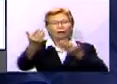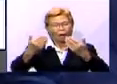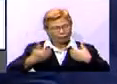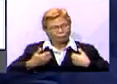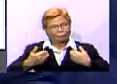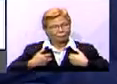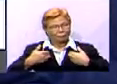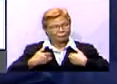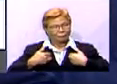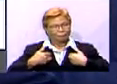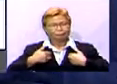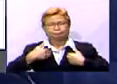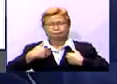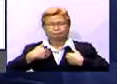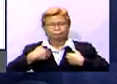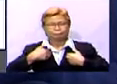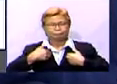mengadakan tinjauan